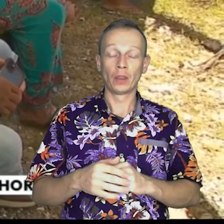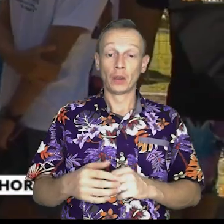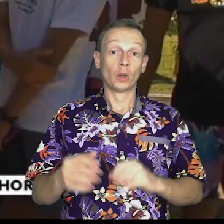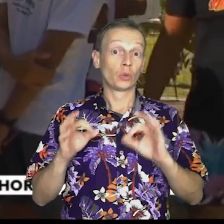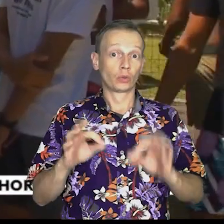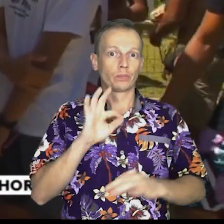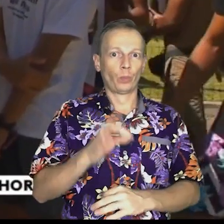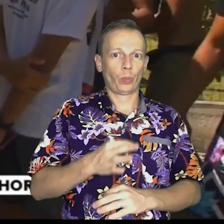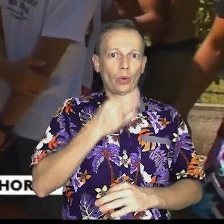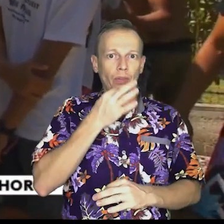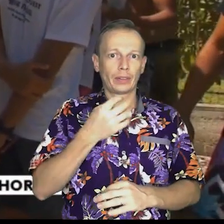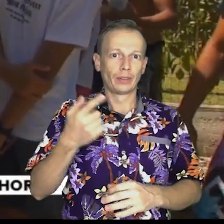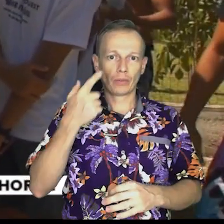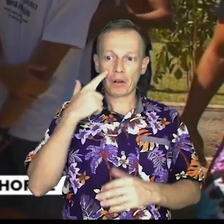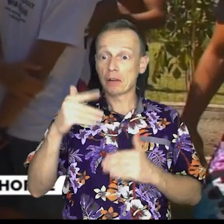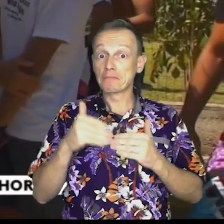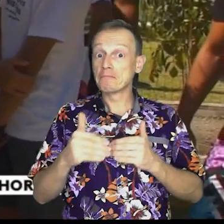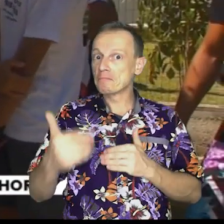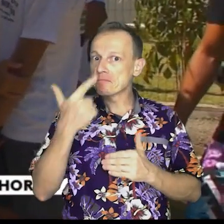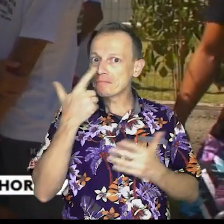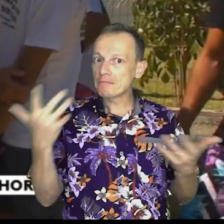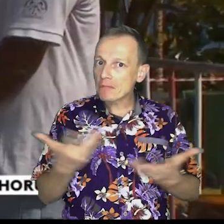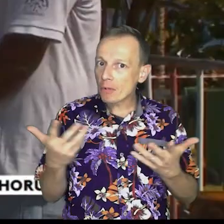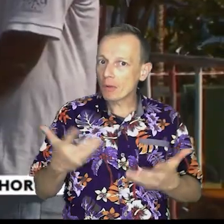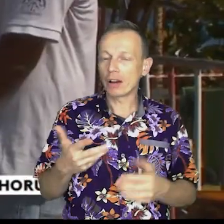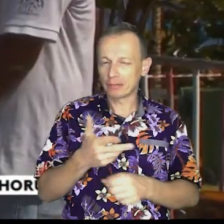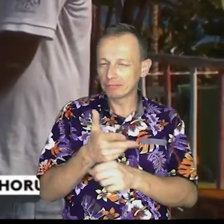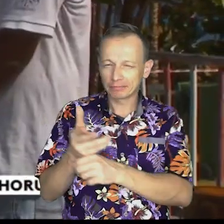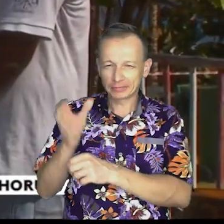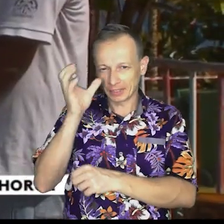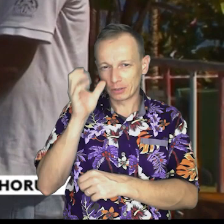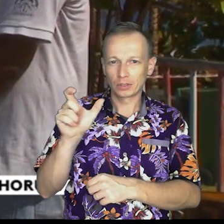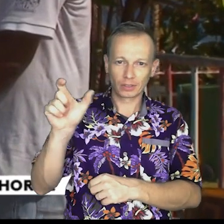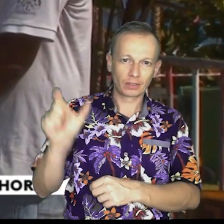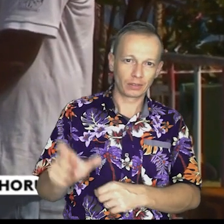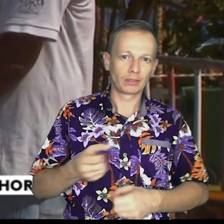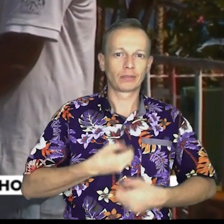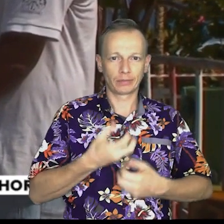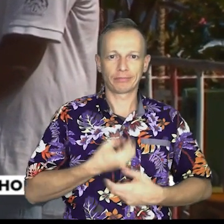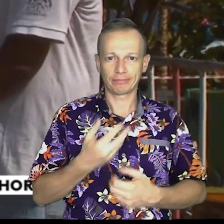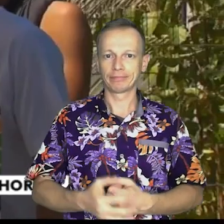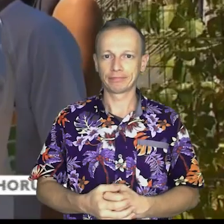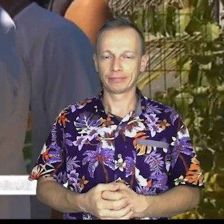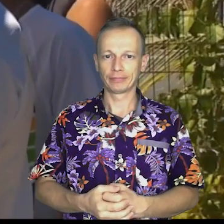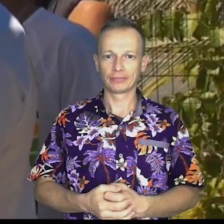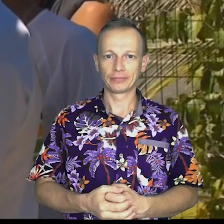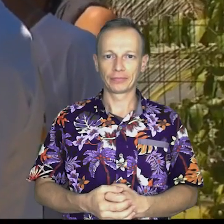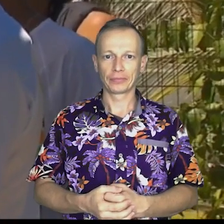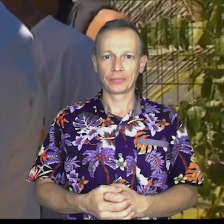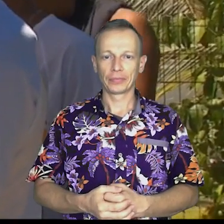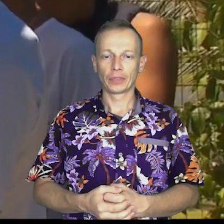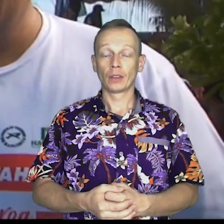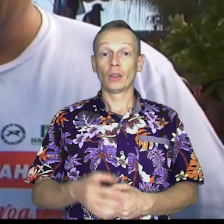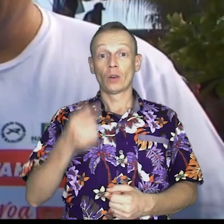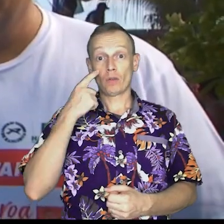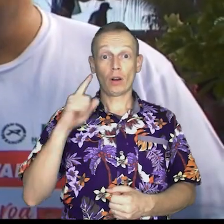propose donc les prévisions que l'on écoute donc au micro de Lionel Tehutu. On